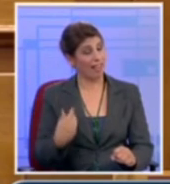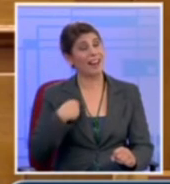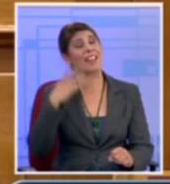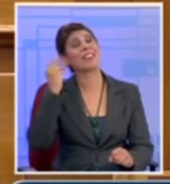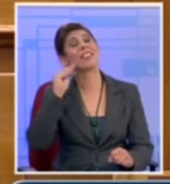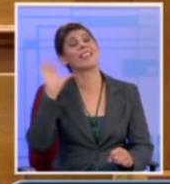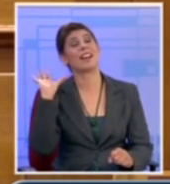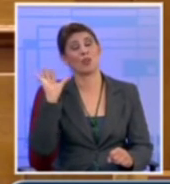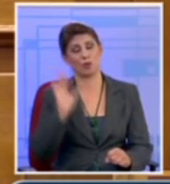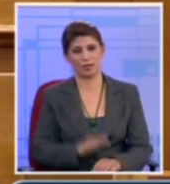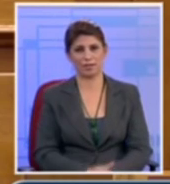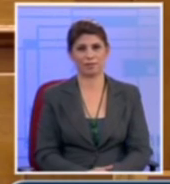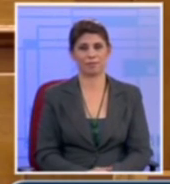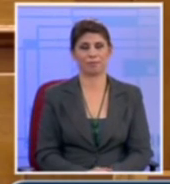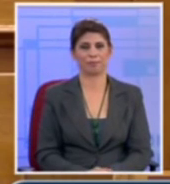Λοιπόν,